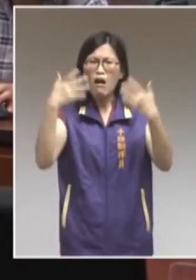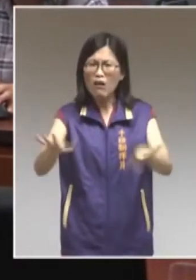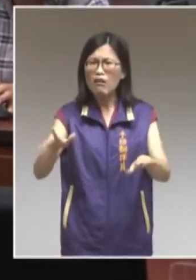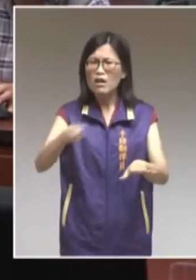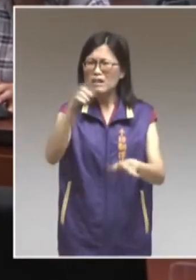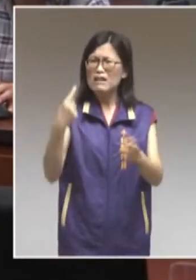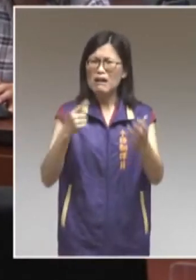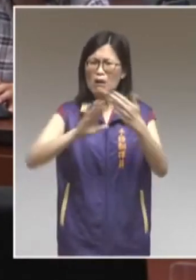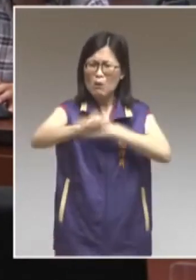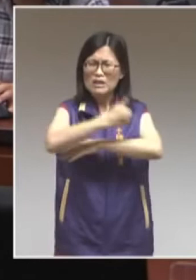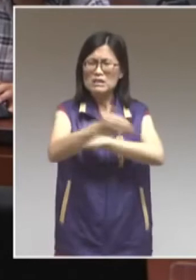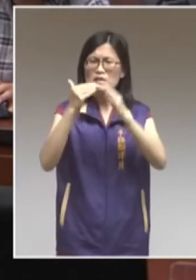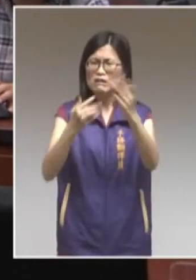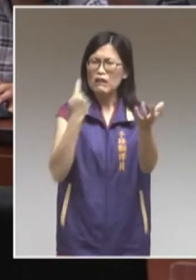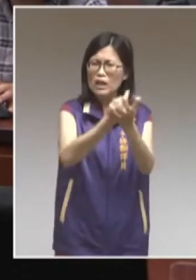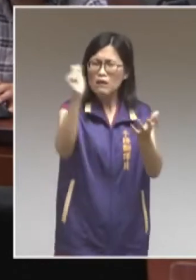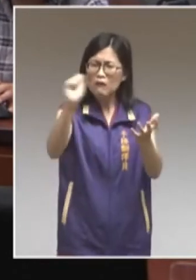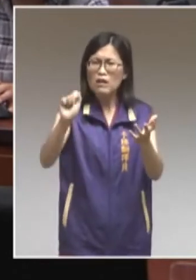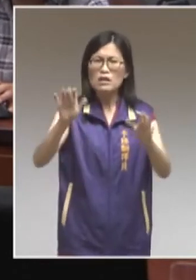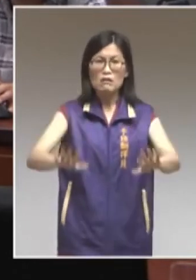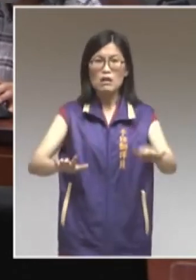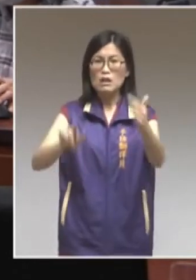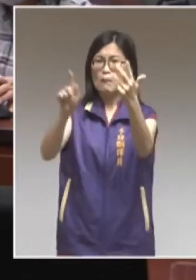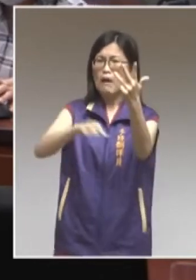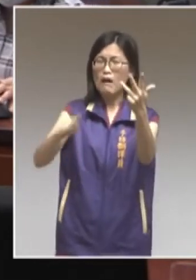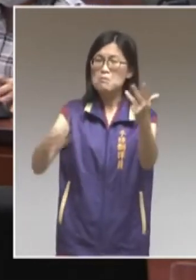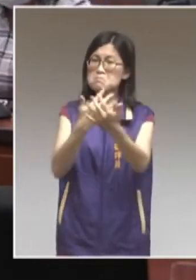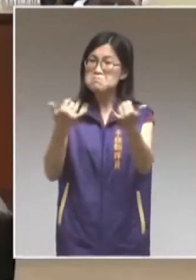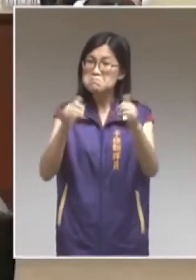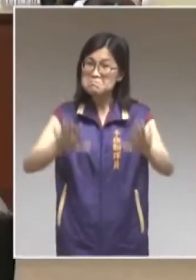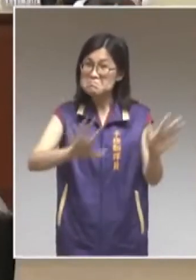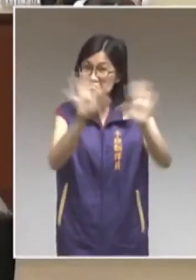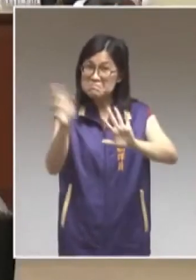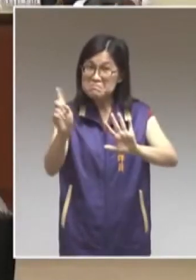吗？那这8人目前的状况如何？谢谢。